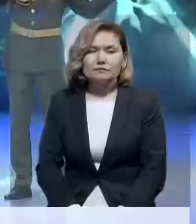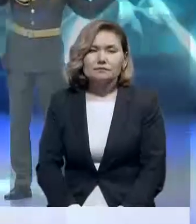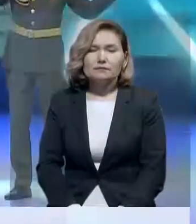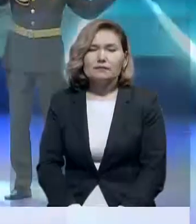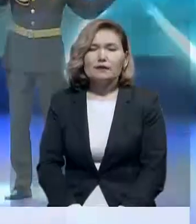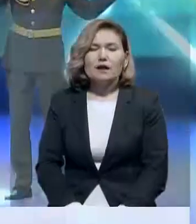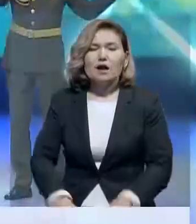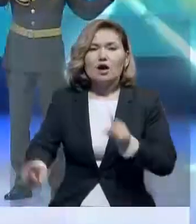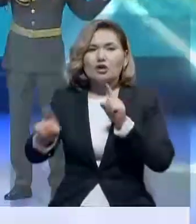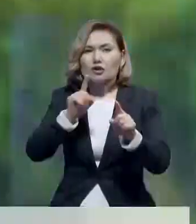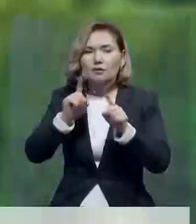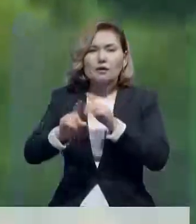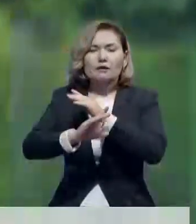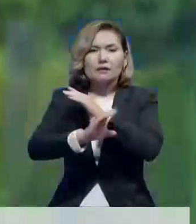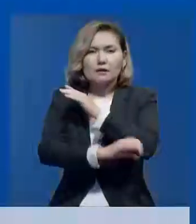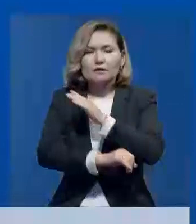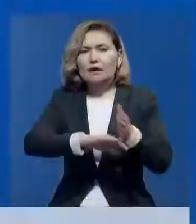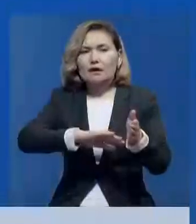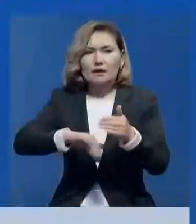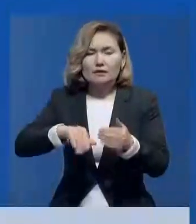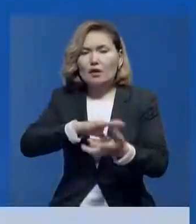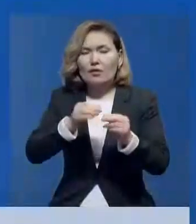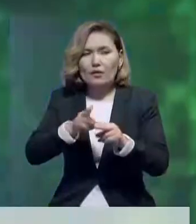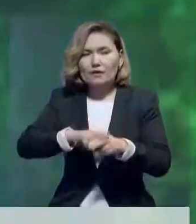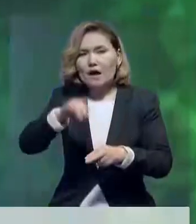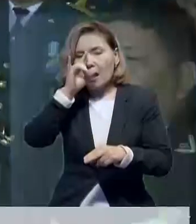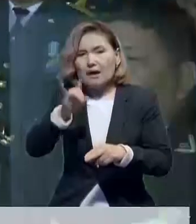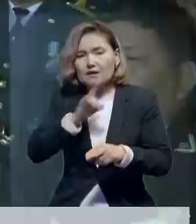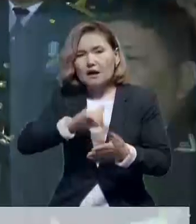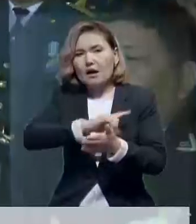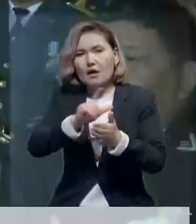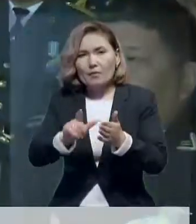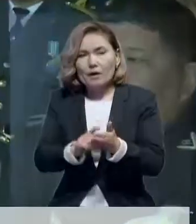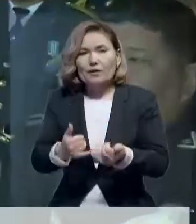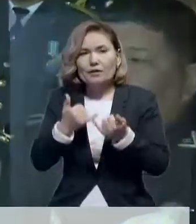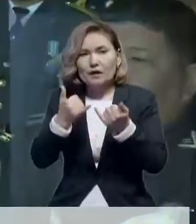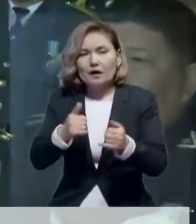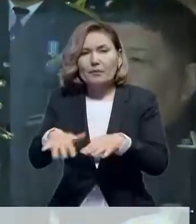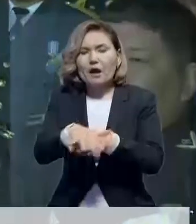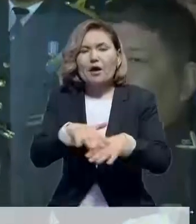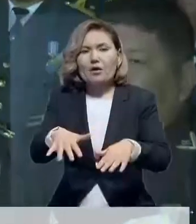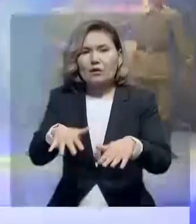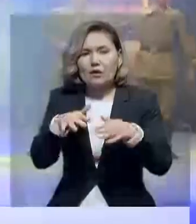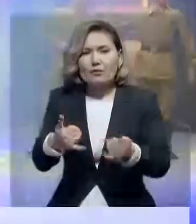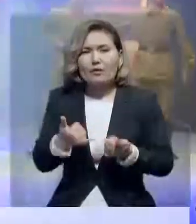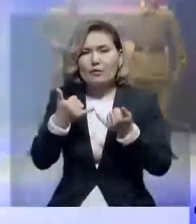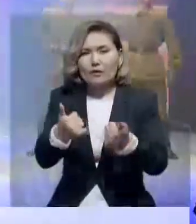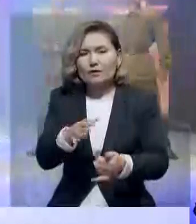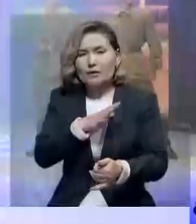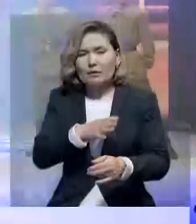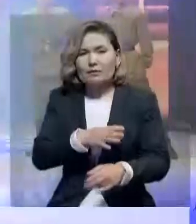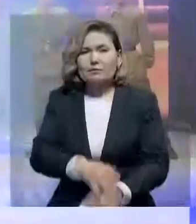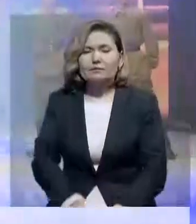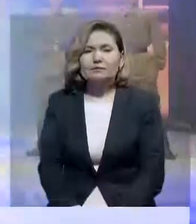Жиын соңында концерттік бағдарлама ұйымдастырылып, отан сүйгіштікке үндейтін патриоттық әндер шара қонақтарына мерекелік көңіл күй сыйлады.